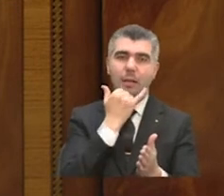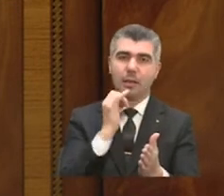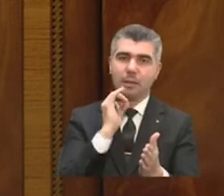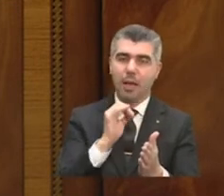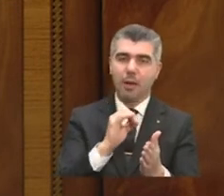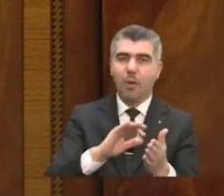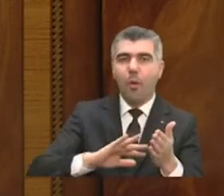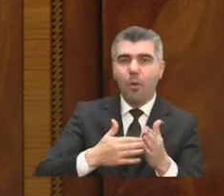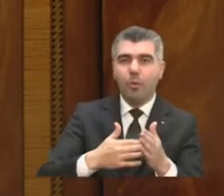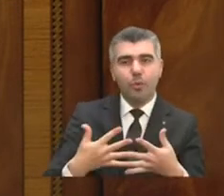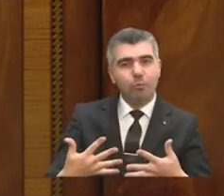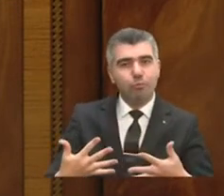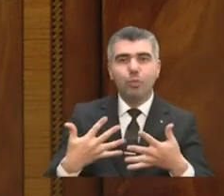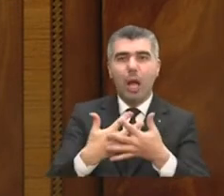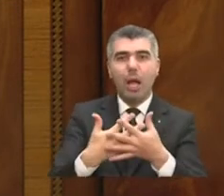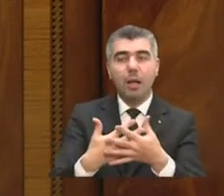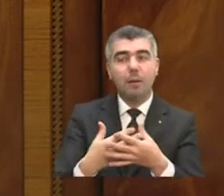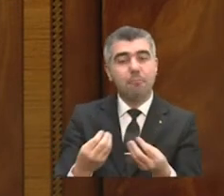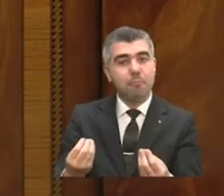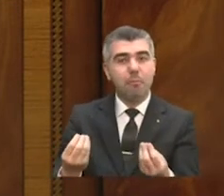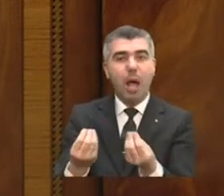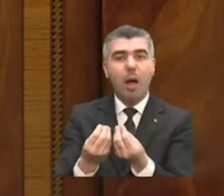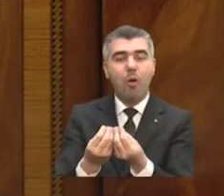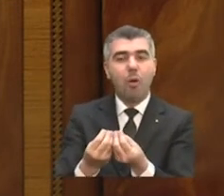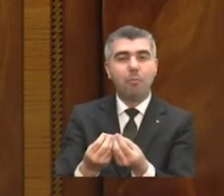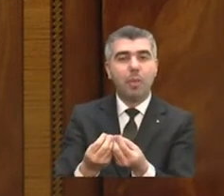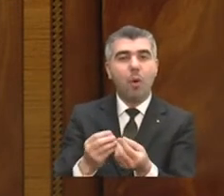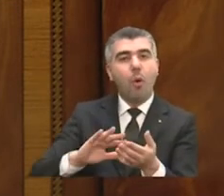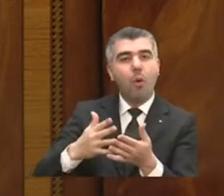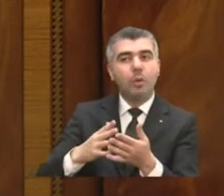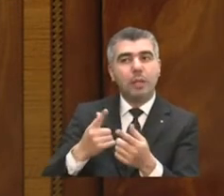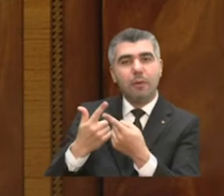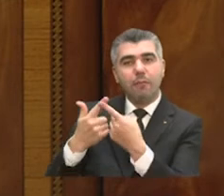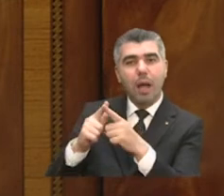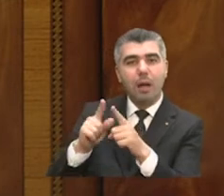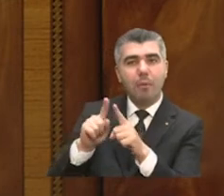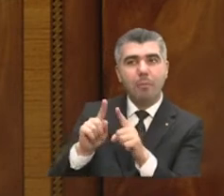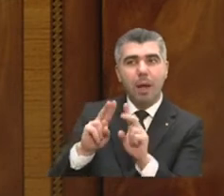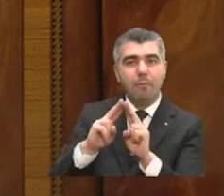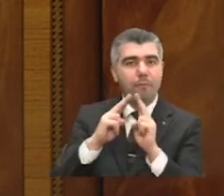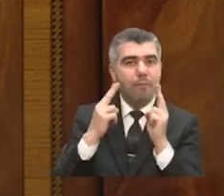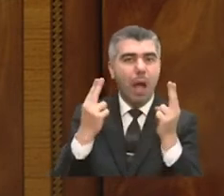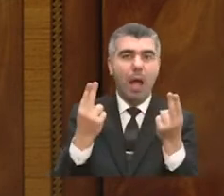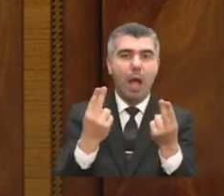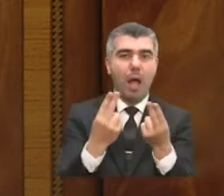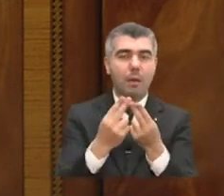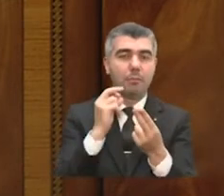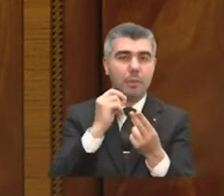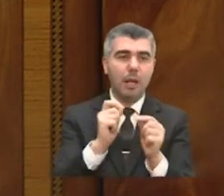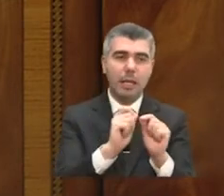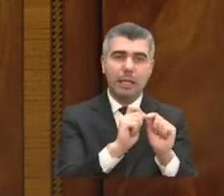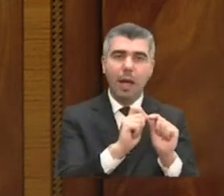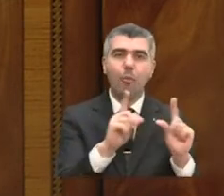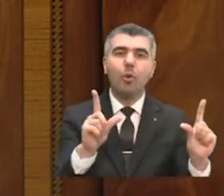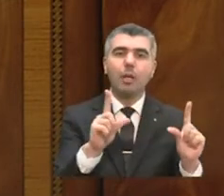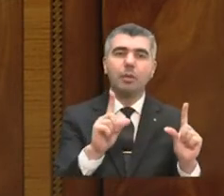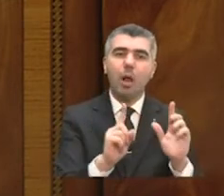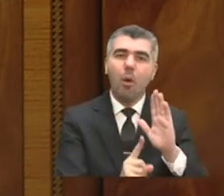disons qu'il s'agit en fait d'un coup, d'un partenaire que nous